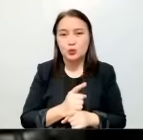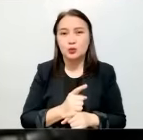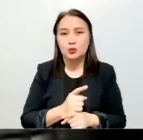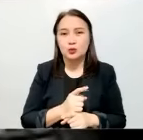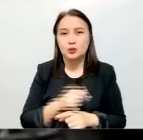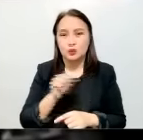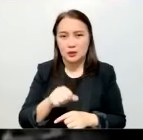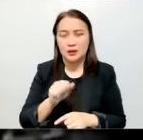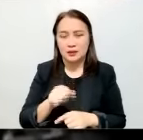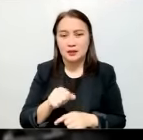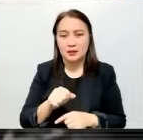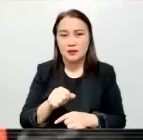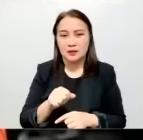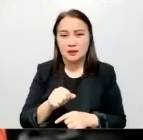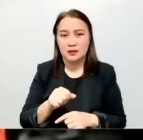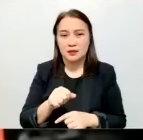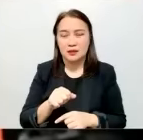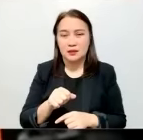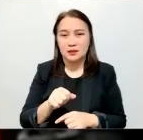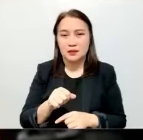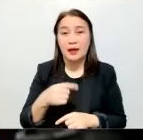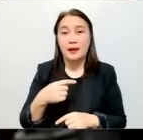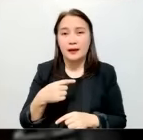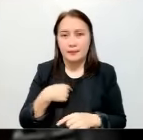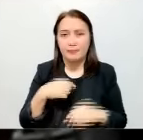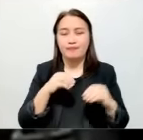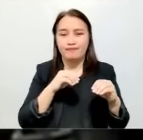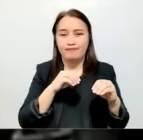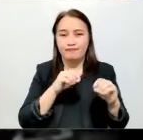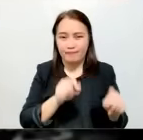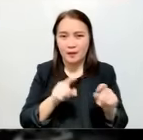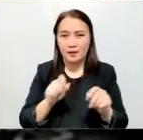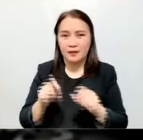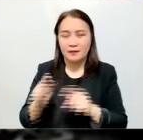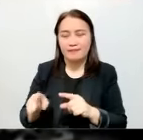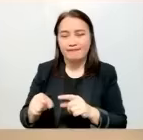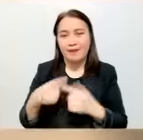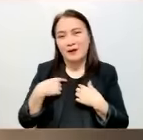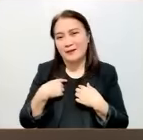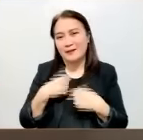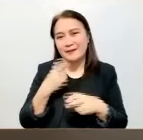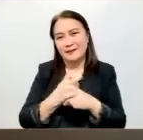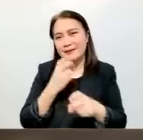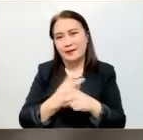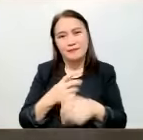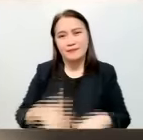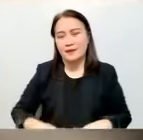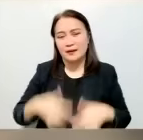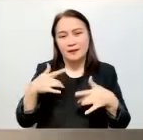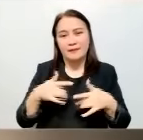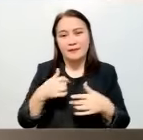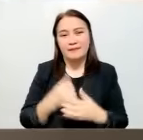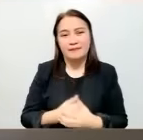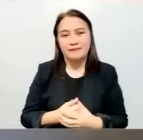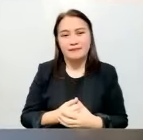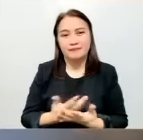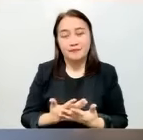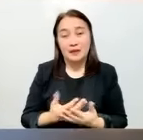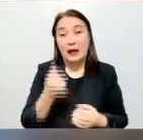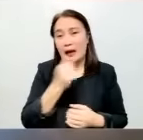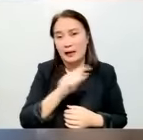ng droga? Opo, sa kahirapan po ng buhay sir, ako po nagawa yan. Dahil sa mga ebidensyang